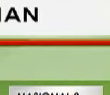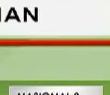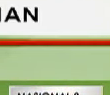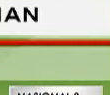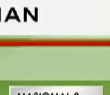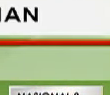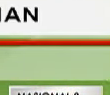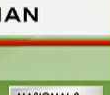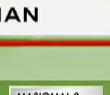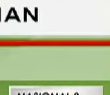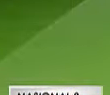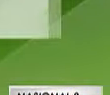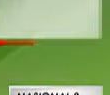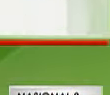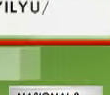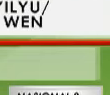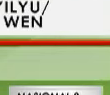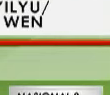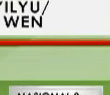minggu lepas.